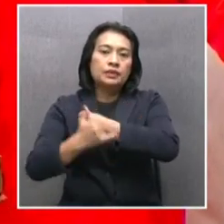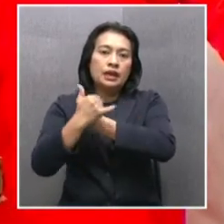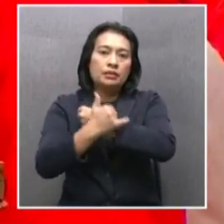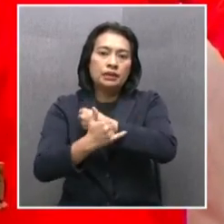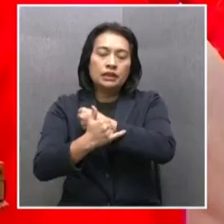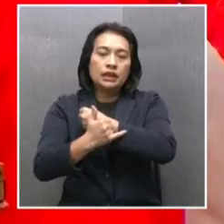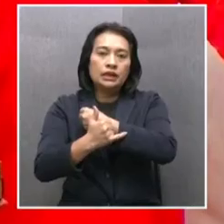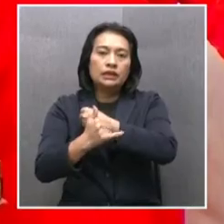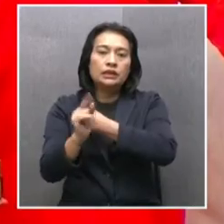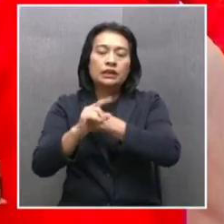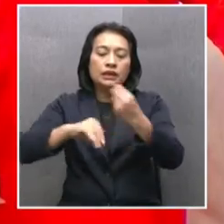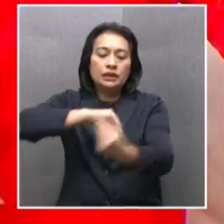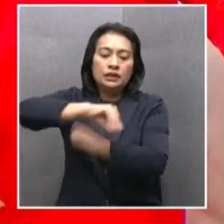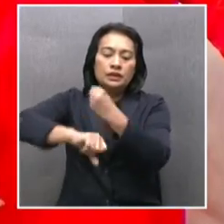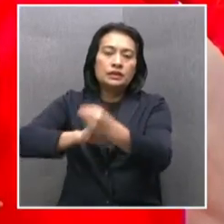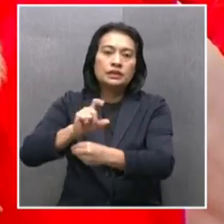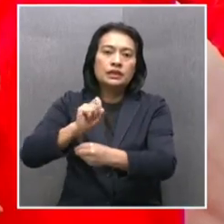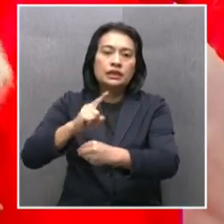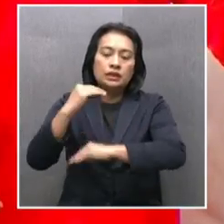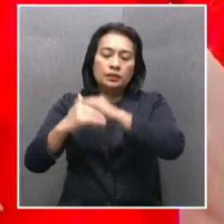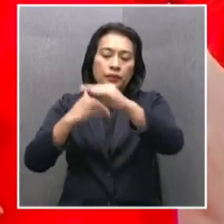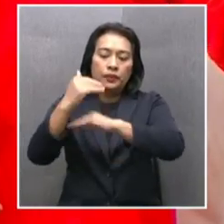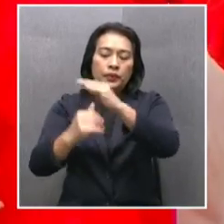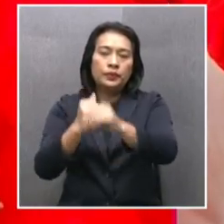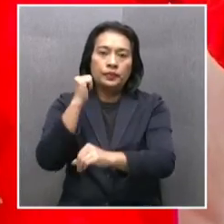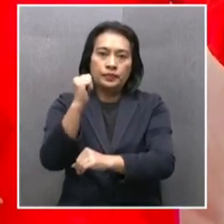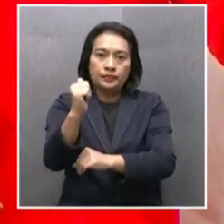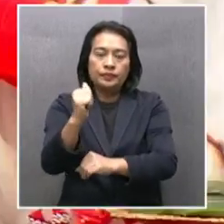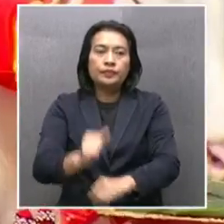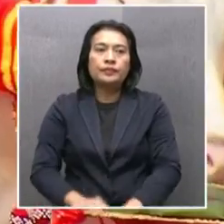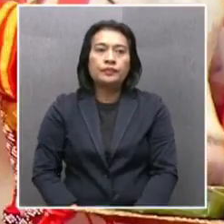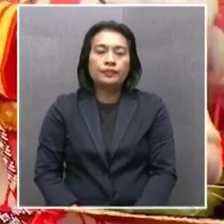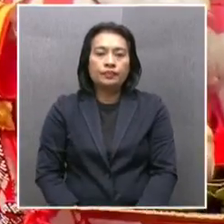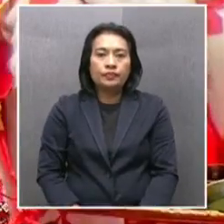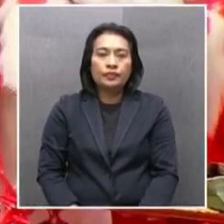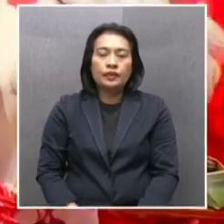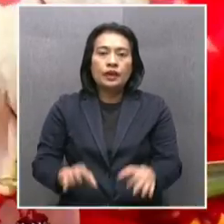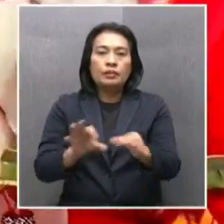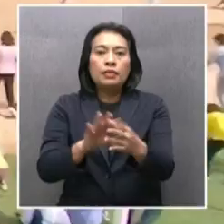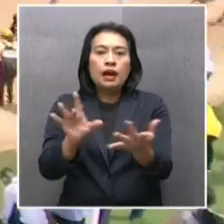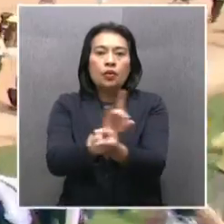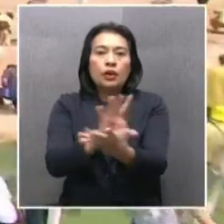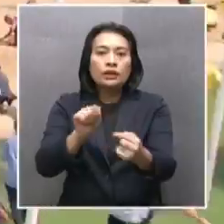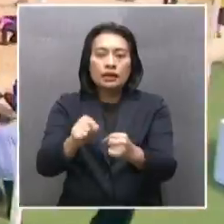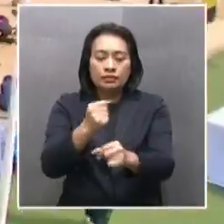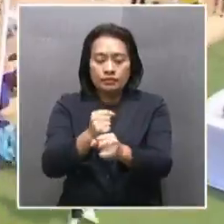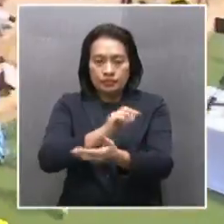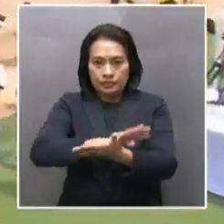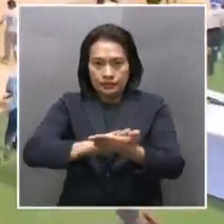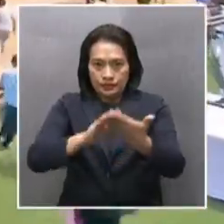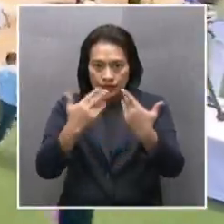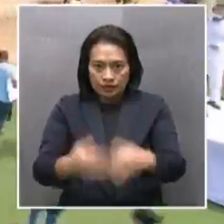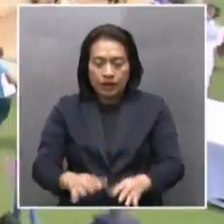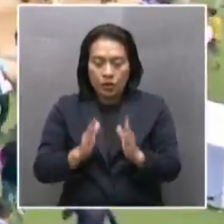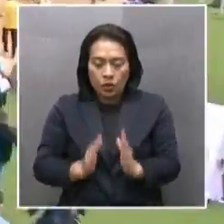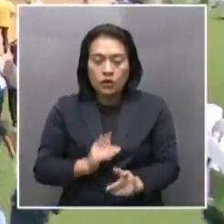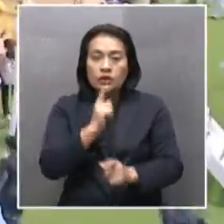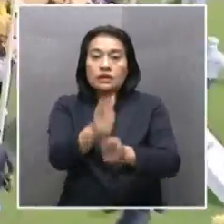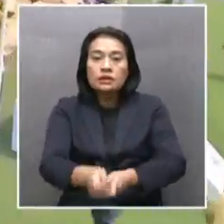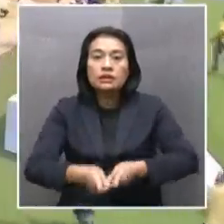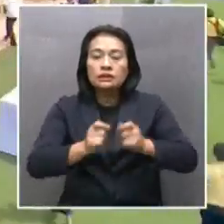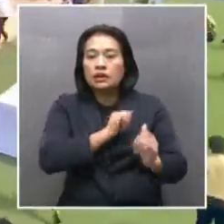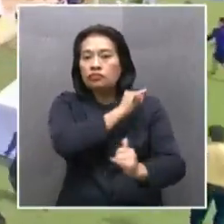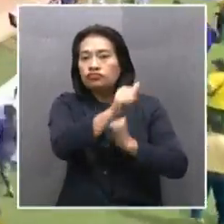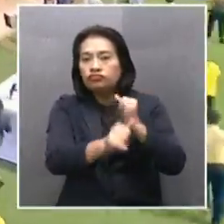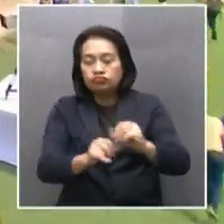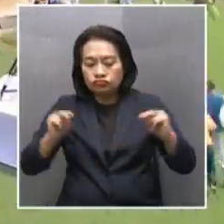ำให้เศรษฐกิจเจริญรุ่งเรืองค่ะ ภายหลังเสร็จสิ้นพระราชพิธีนะครับเกษตรกรและประชาชนที่เดินทางมาร่วมงานเพื่อร